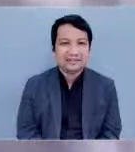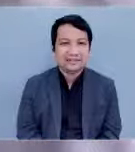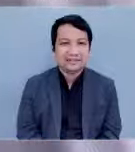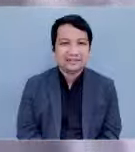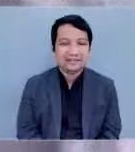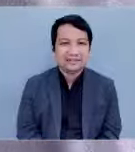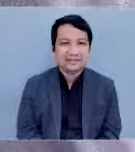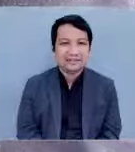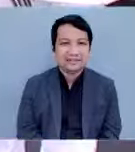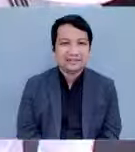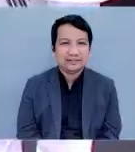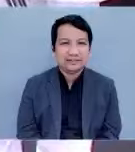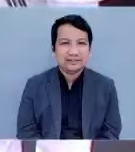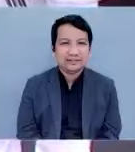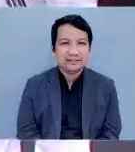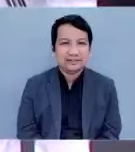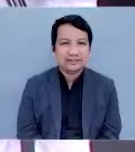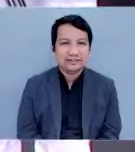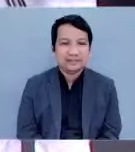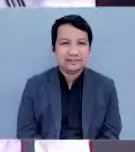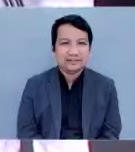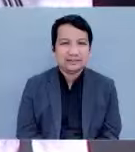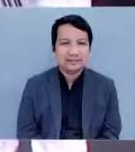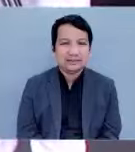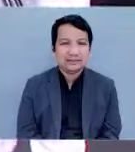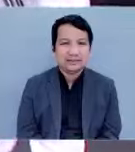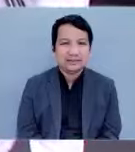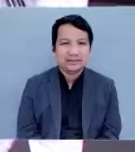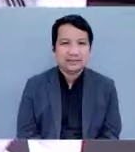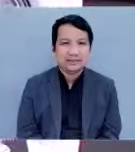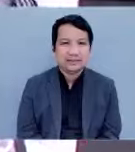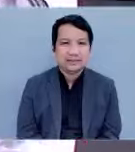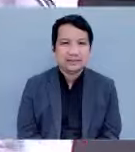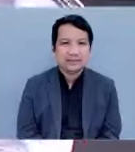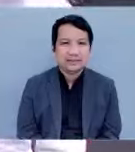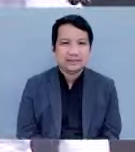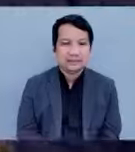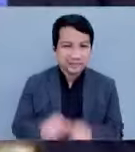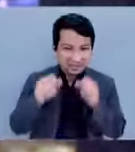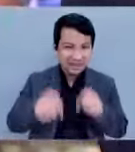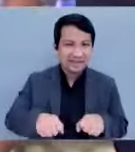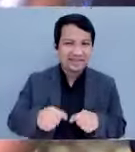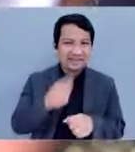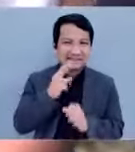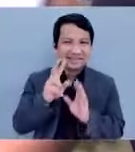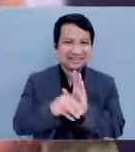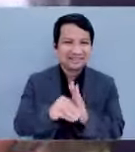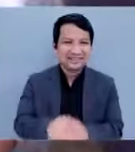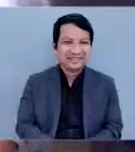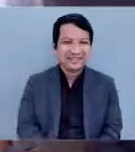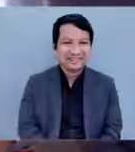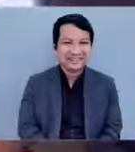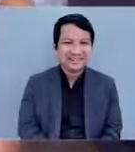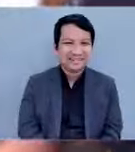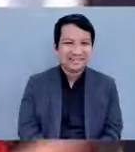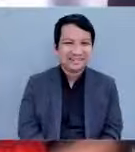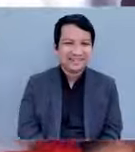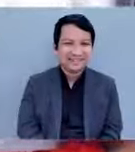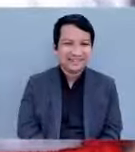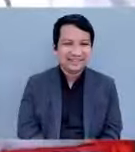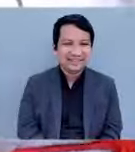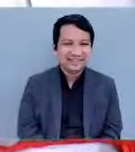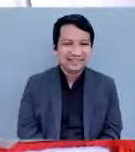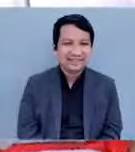so it takes time to practice din. Kaya natin to in 2 minutes. Ayun! Magaling si Jess. Hindi pa kaya.